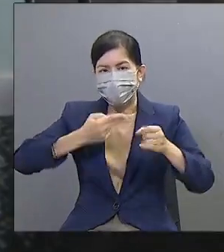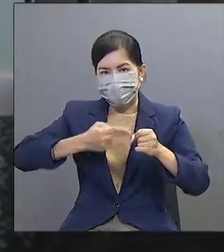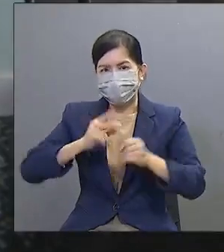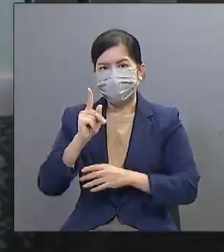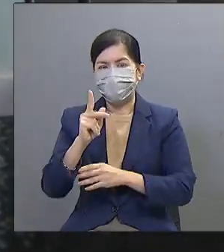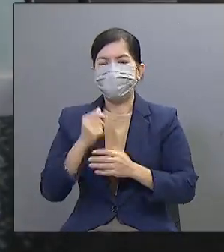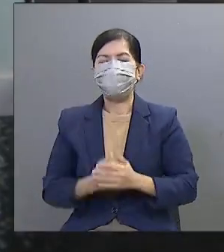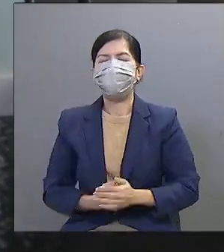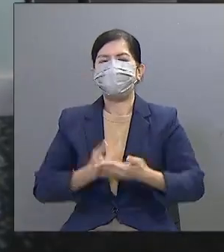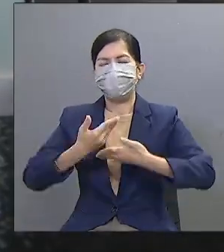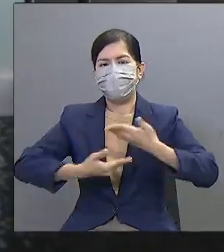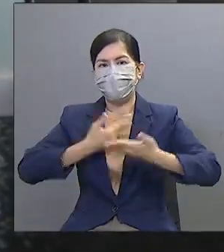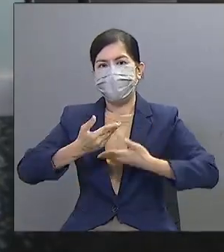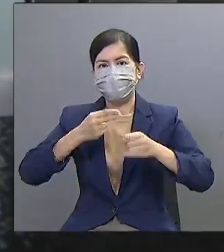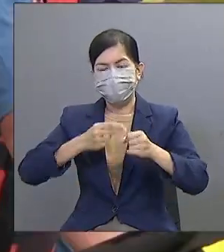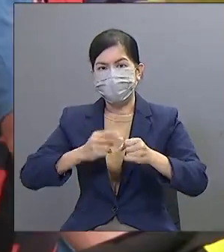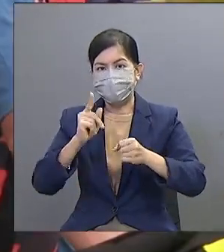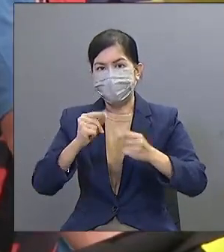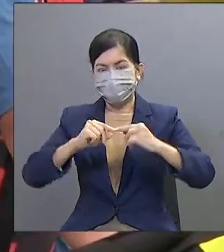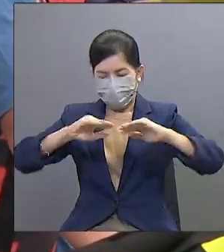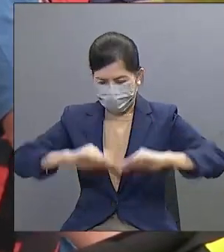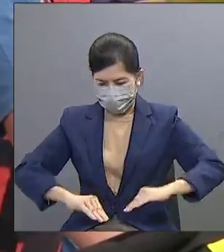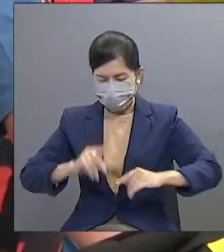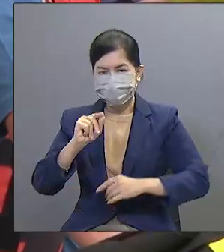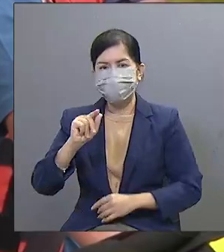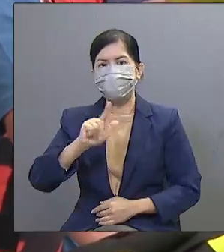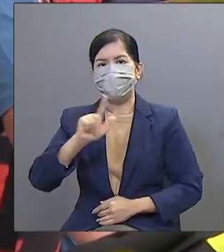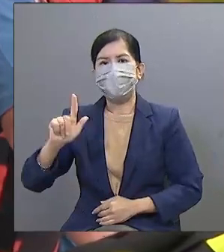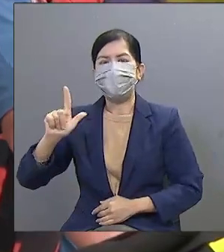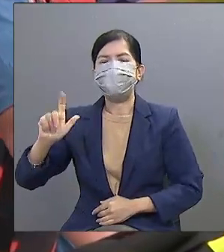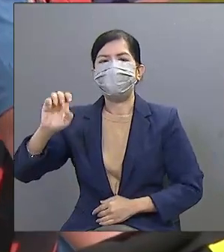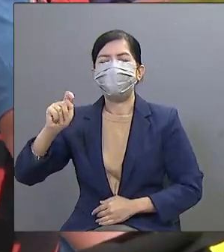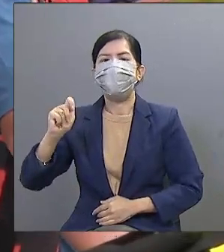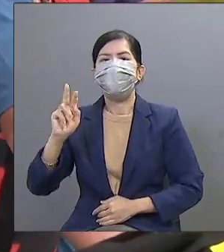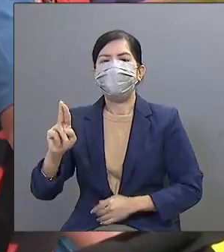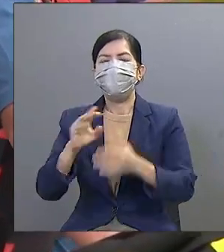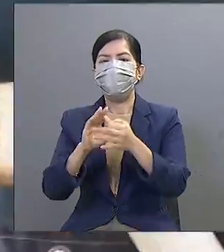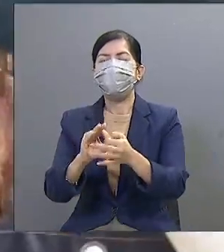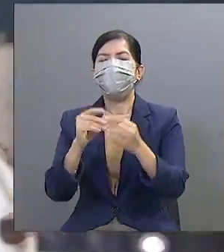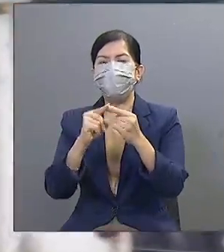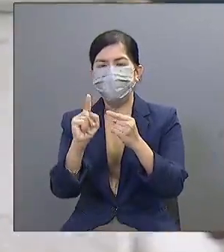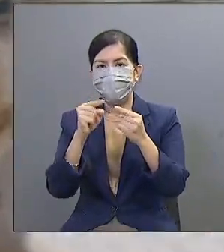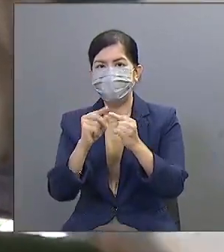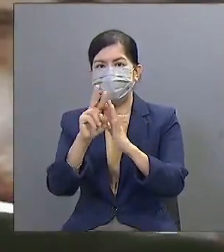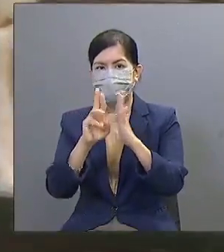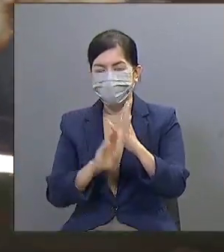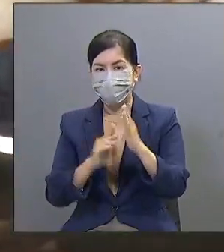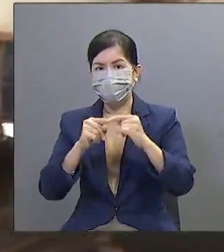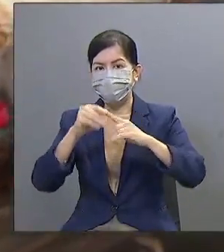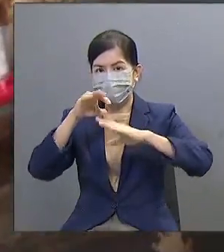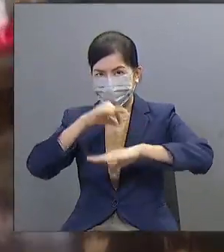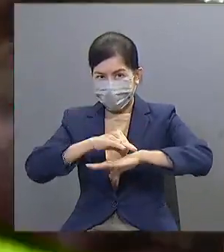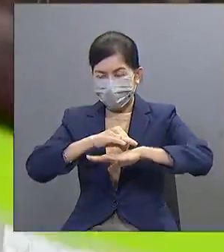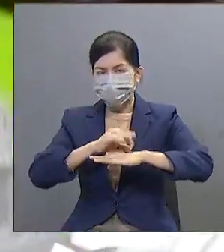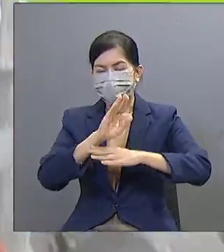ริมาณจำหน่ายน้ำมันเขียวลดลงเหลือ20ล้านลิตรส่วนหนึ่งมาจากระบบสำแดงข้อมูลเรืออัตโนมัติที่กรมติดตั้งให้เรือประมงแล้ว 4,000 ล